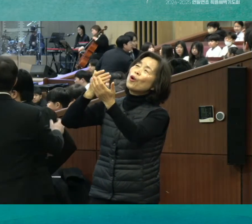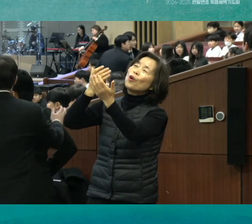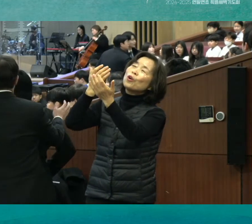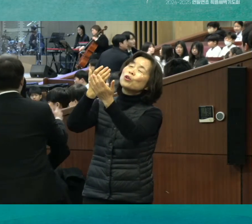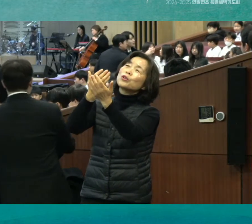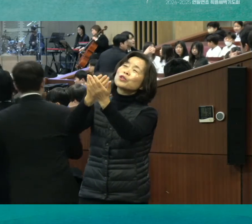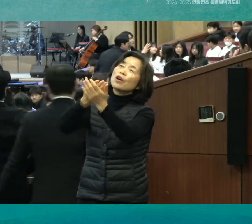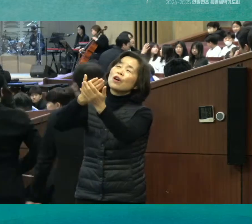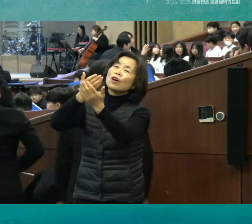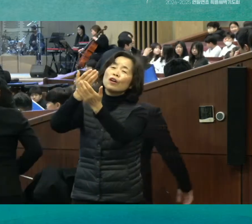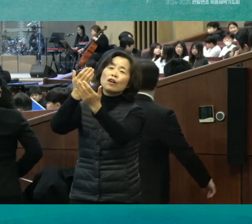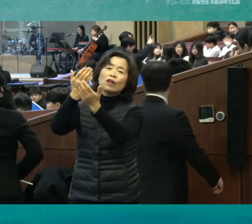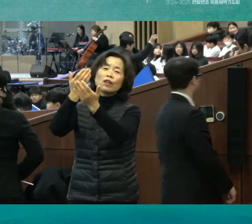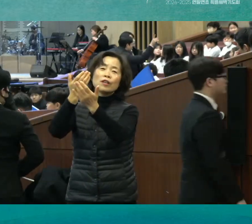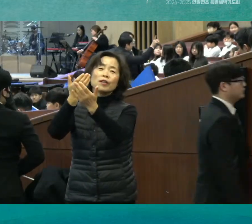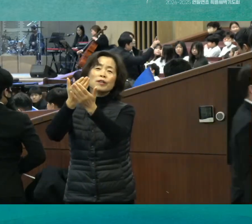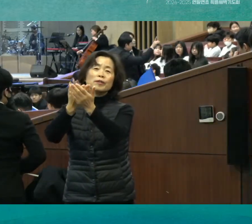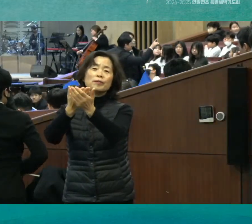하소서.